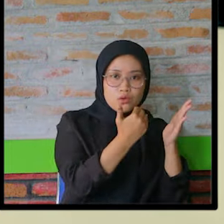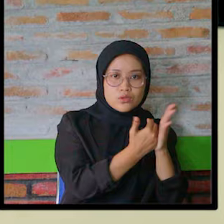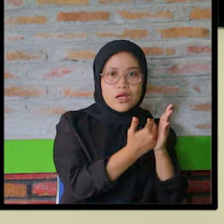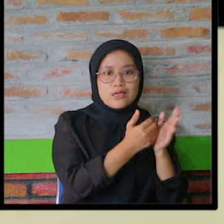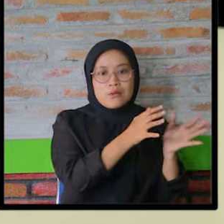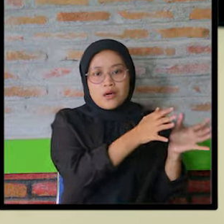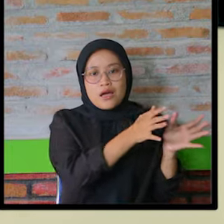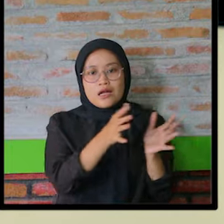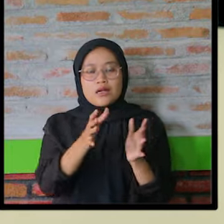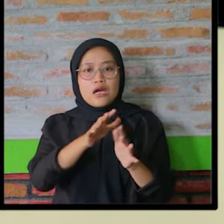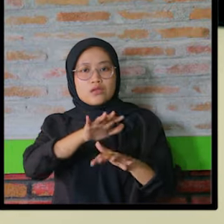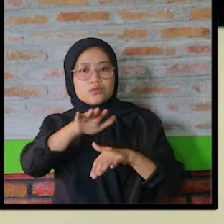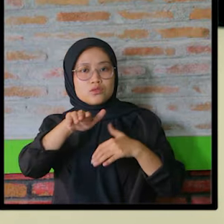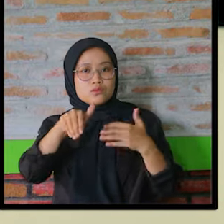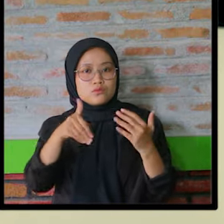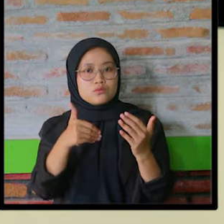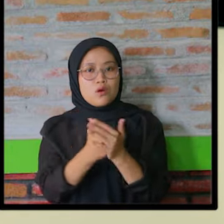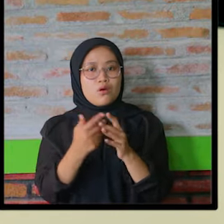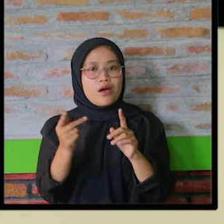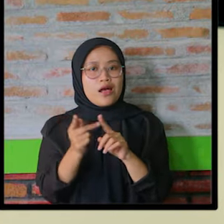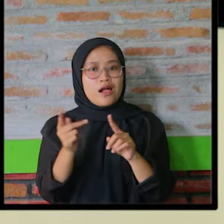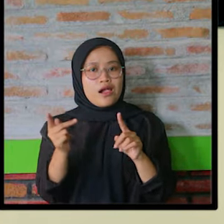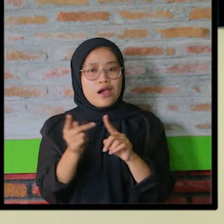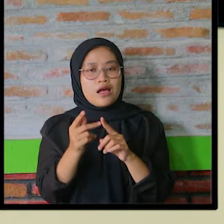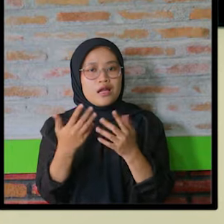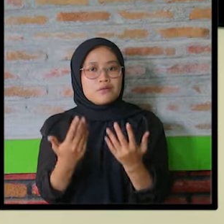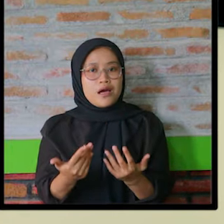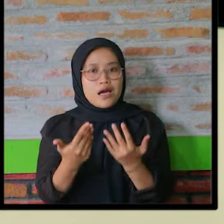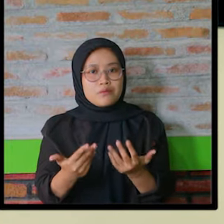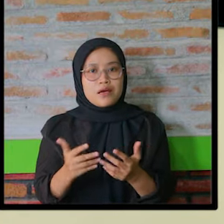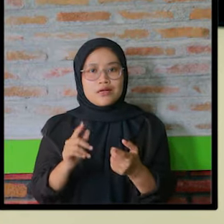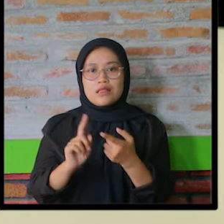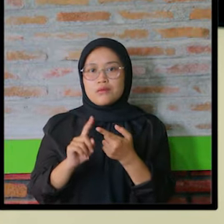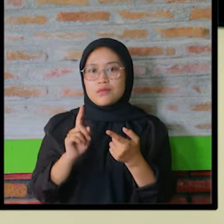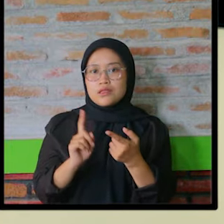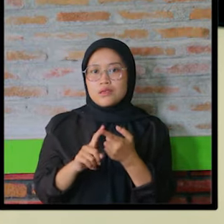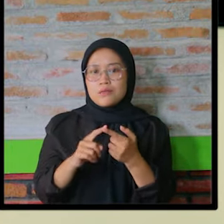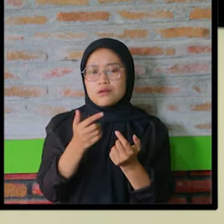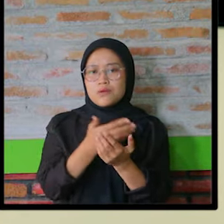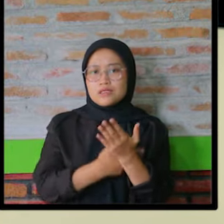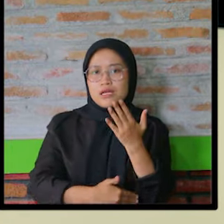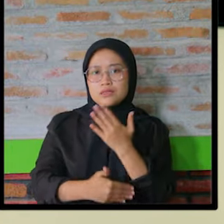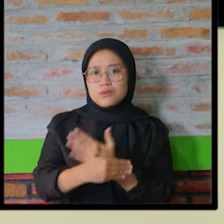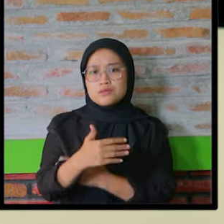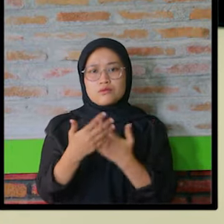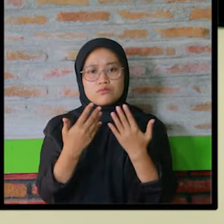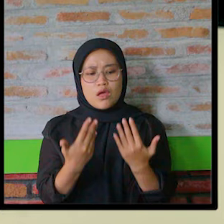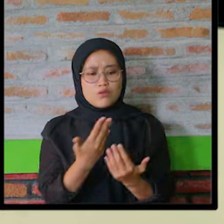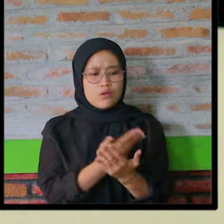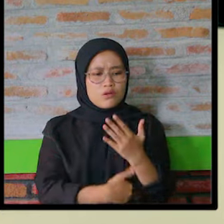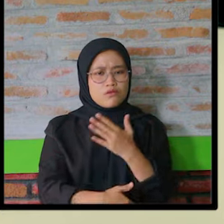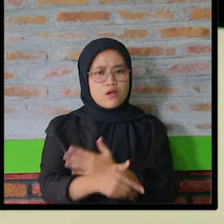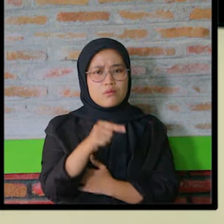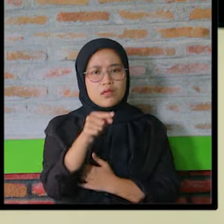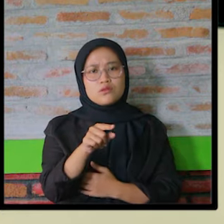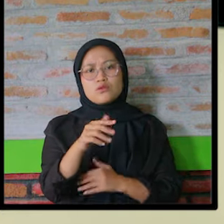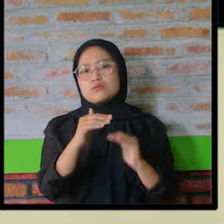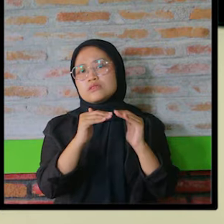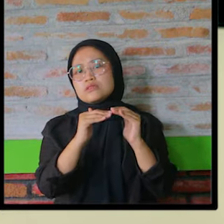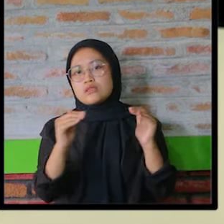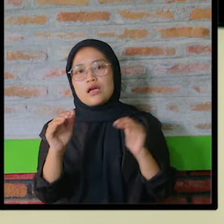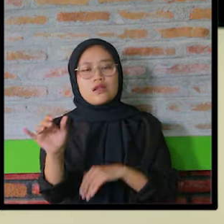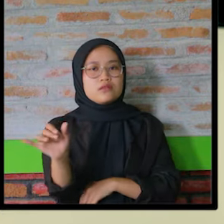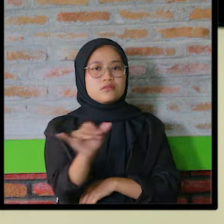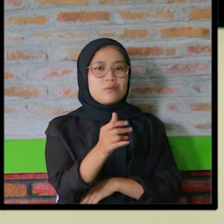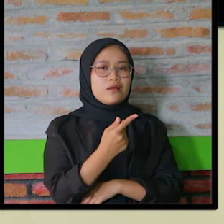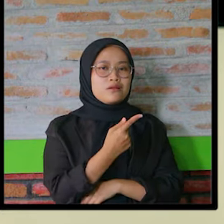semua hal dan lain sebagainya itu untuk ee Bagaimana teman-teman penyandang disabilitas atau diabel itu setara